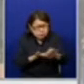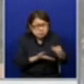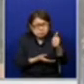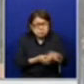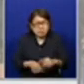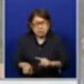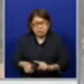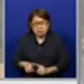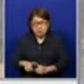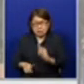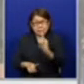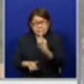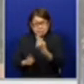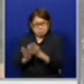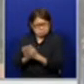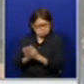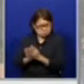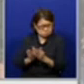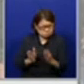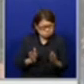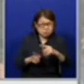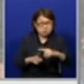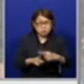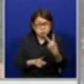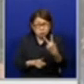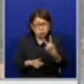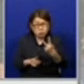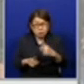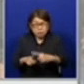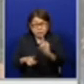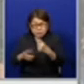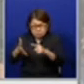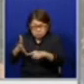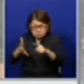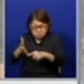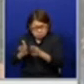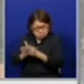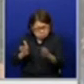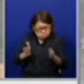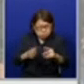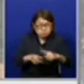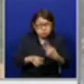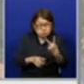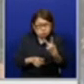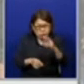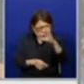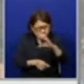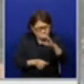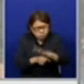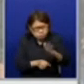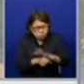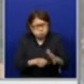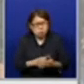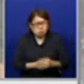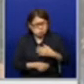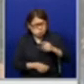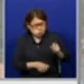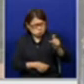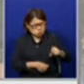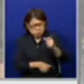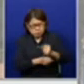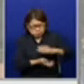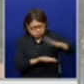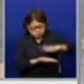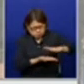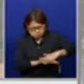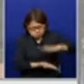คมจนถึงกุมภามีปัญหาในเรื่องของว่าเราบอกว่าให้เร่งก็ปรากฏว่าทางกระทรวงพาณิชย์บ